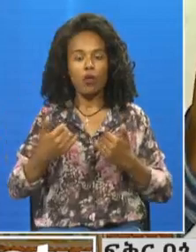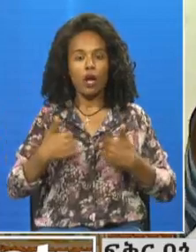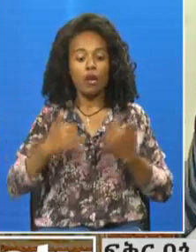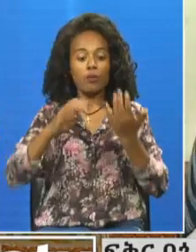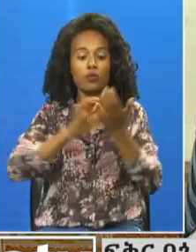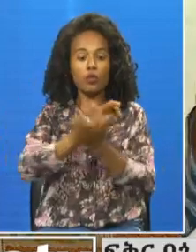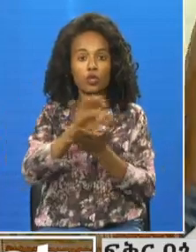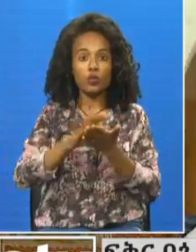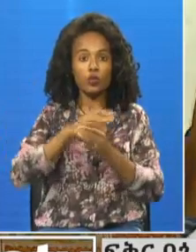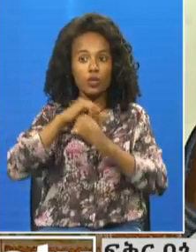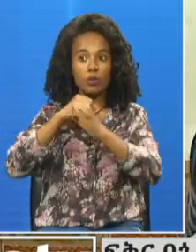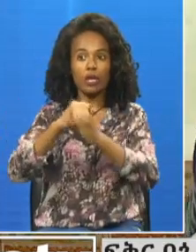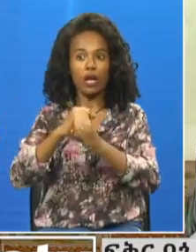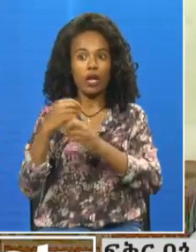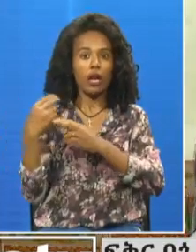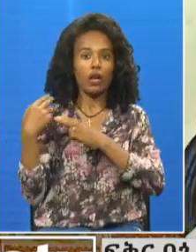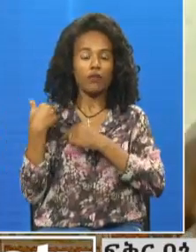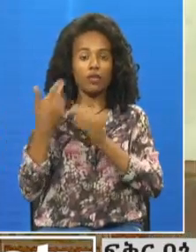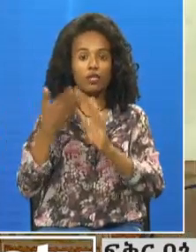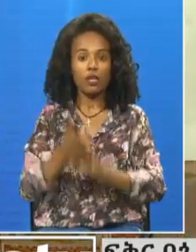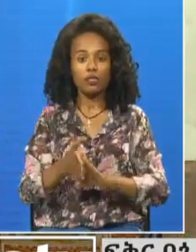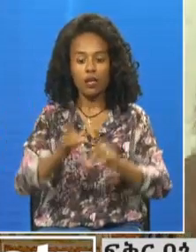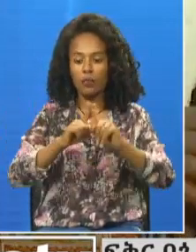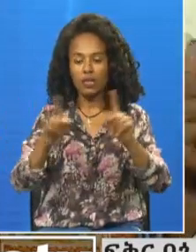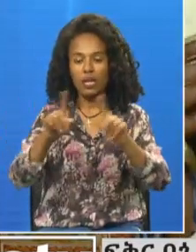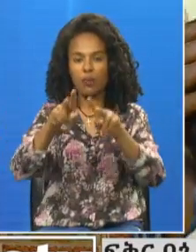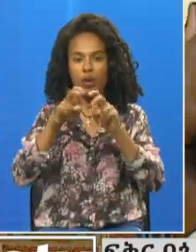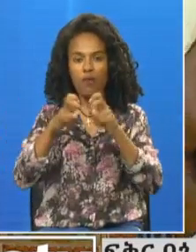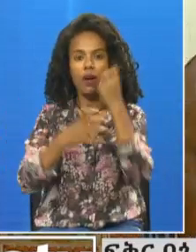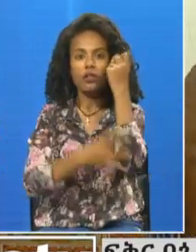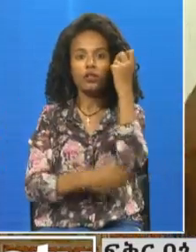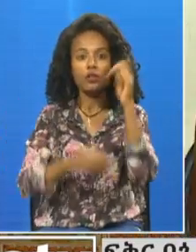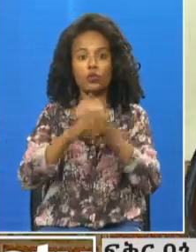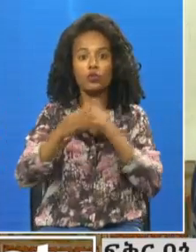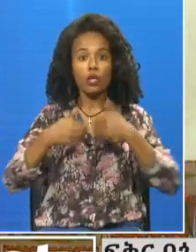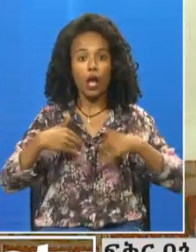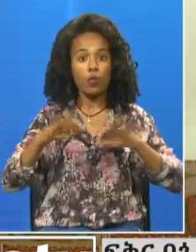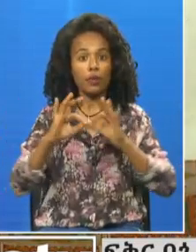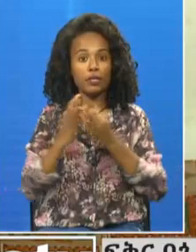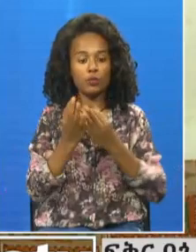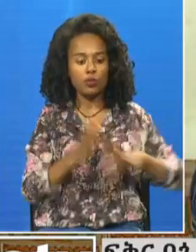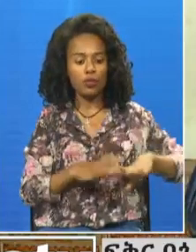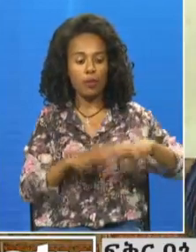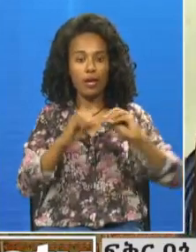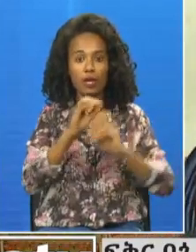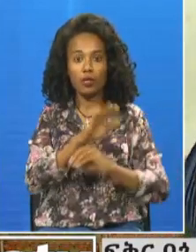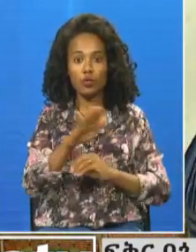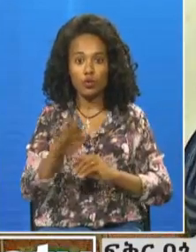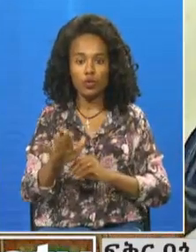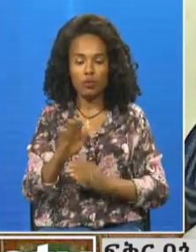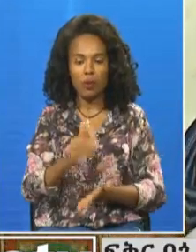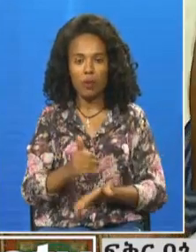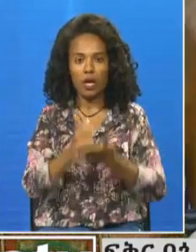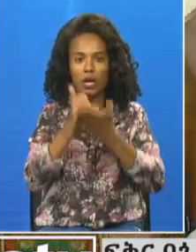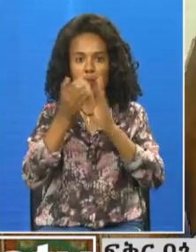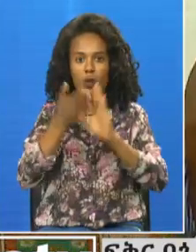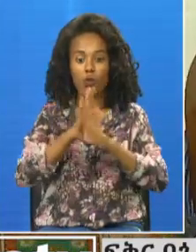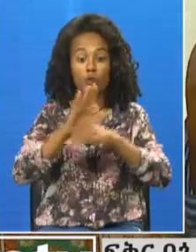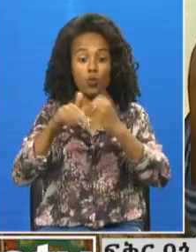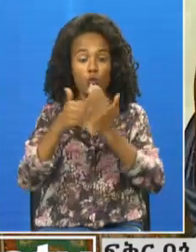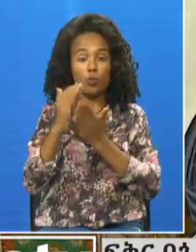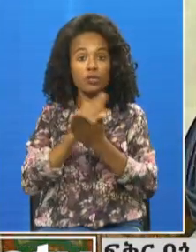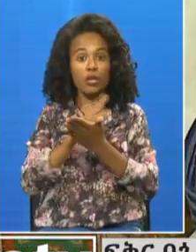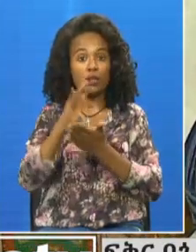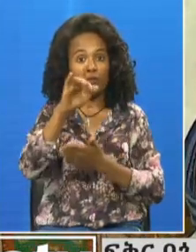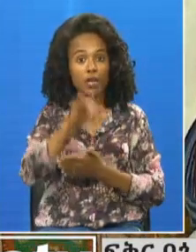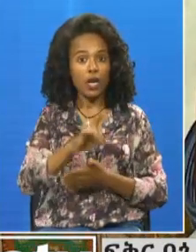አይነቶች ተጋሪ እንዲሆኑ ቤት ለቤት የትምህርት ማህበረሰቡም ስራ መስራት ይጠበቅብናል የሚል ሐሳብ አለኝ። በአገር አቀፍ